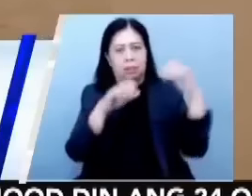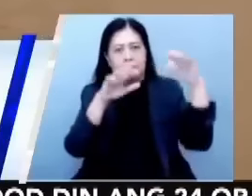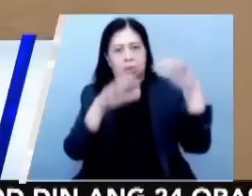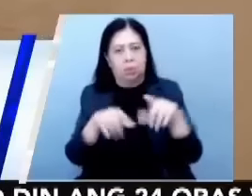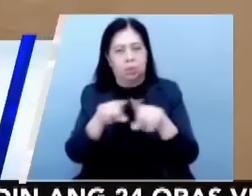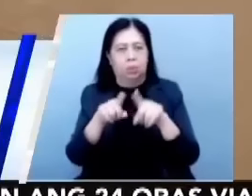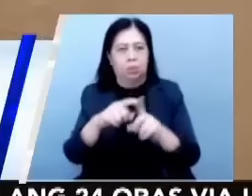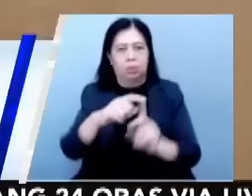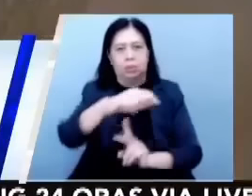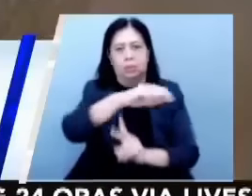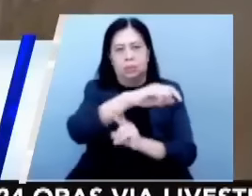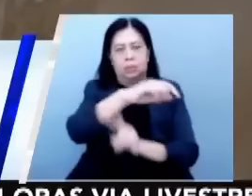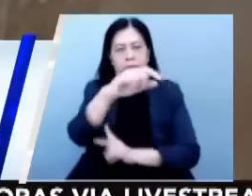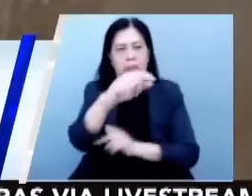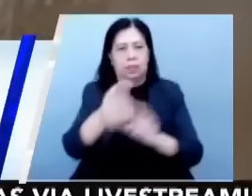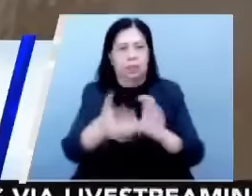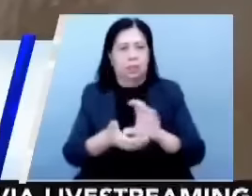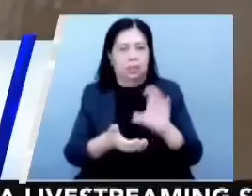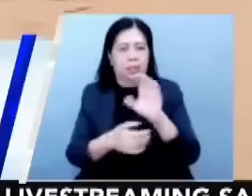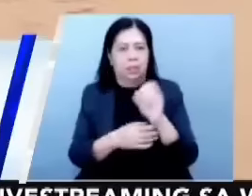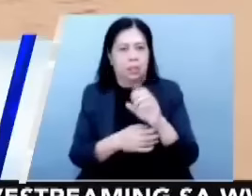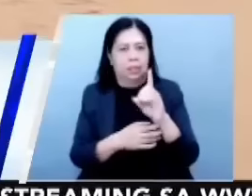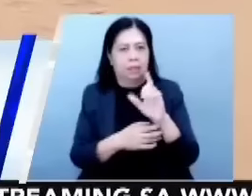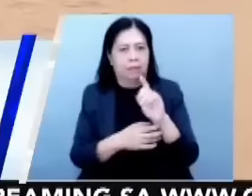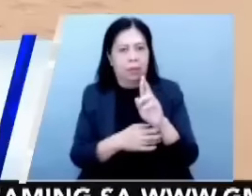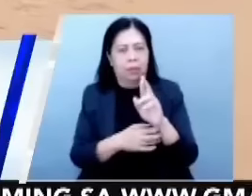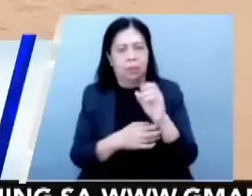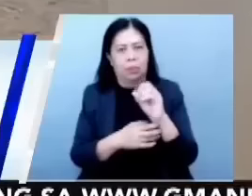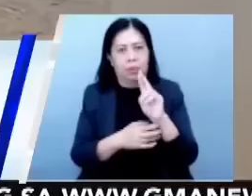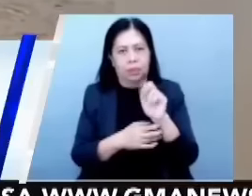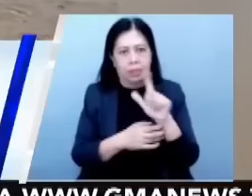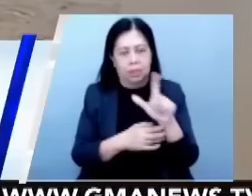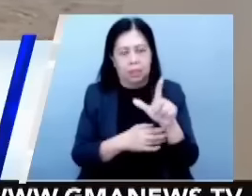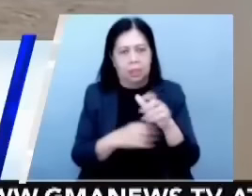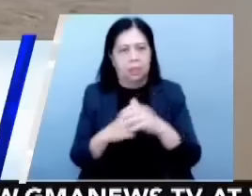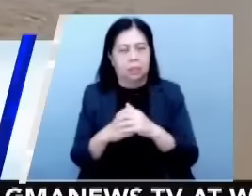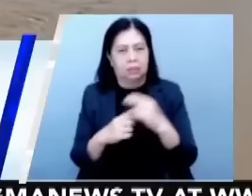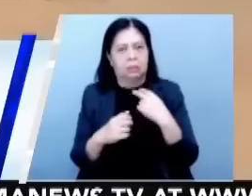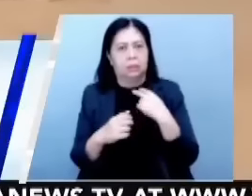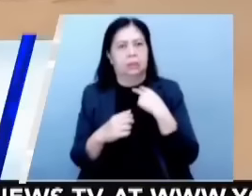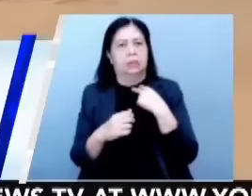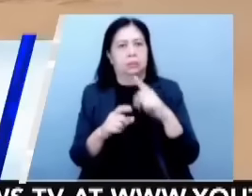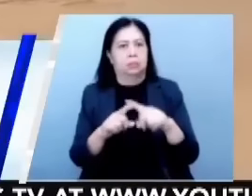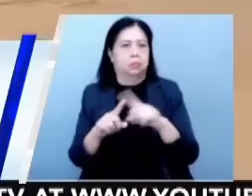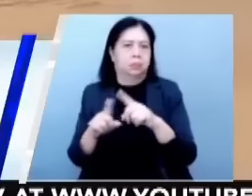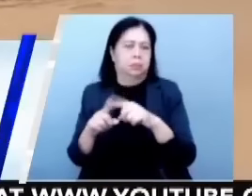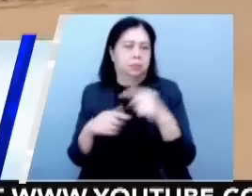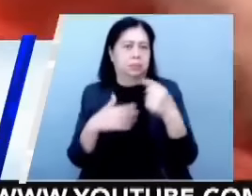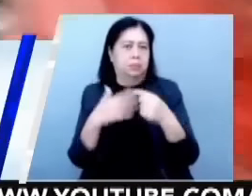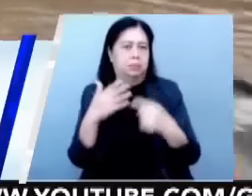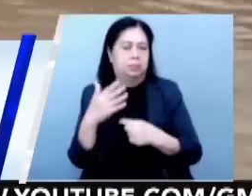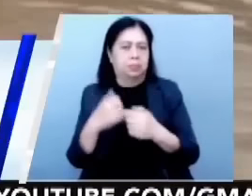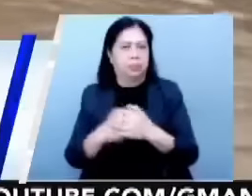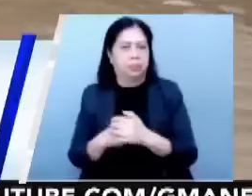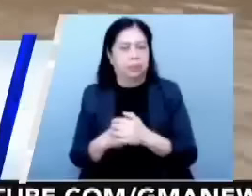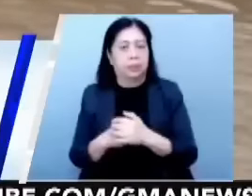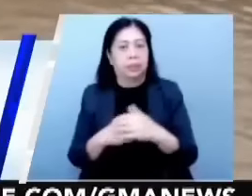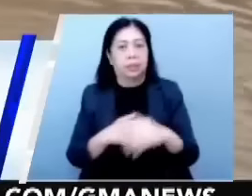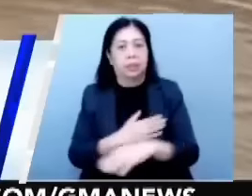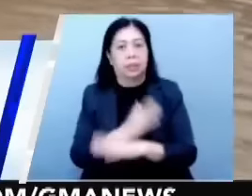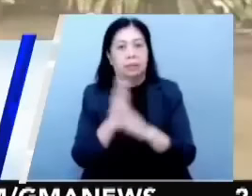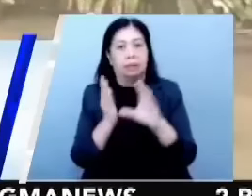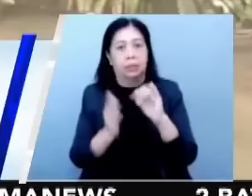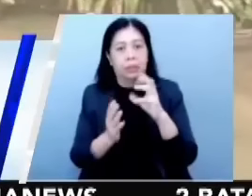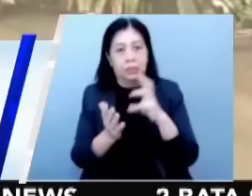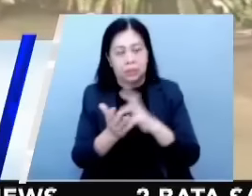Oriental dahil dito, na-isolate ang mga nasa Sitio Tubod, Pakahon, Katigod at Boa. Sa Davao City, ilang residente